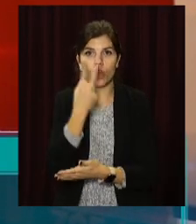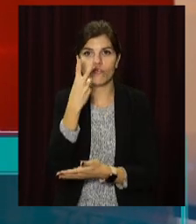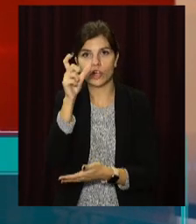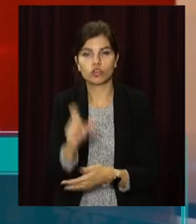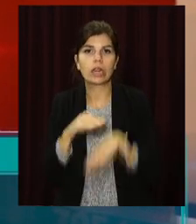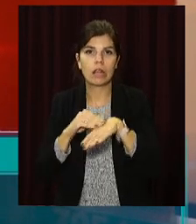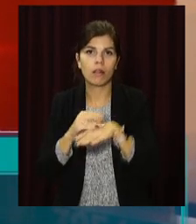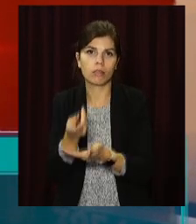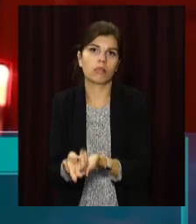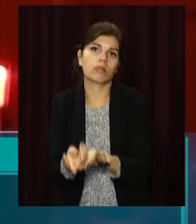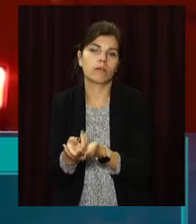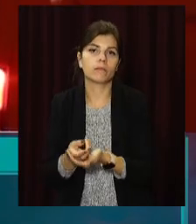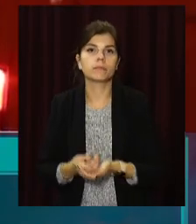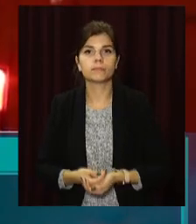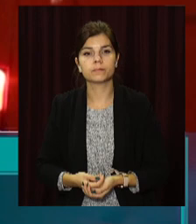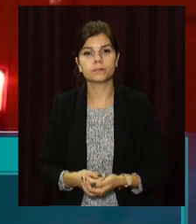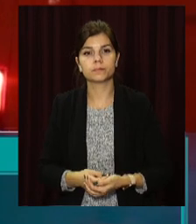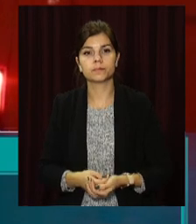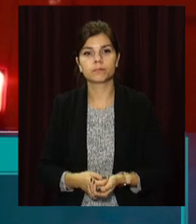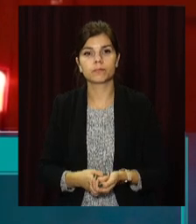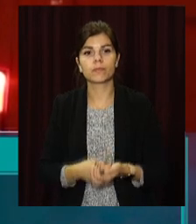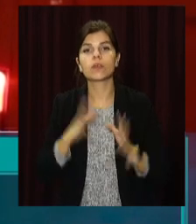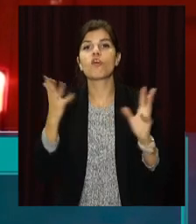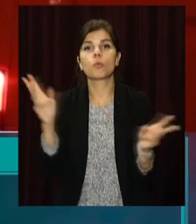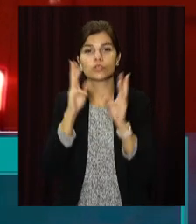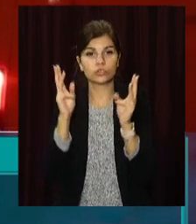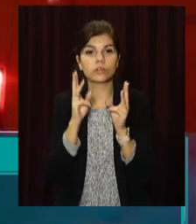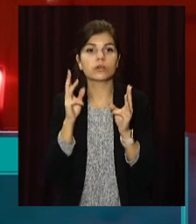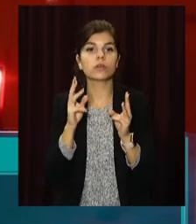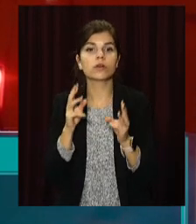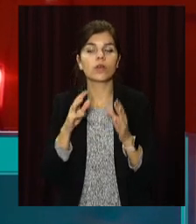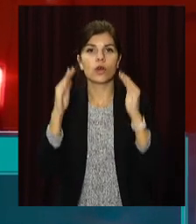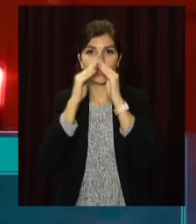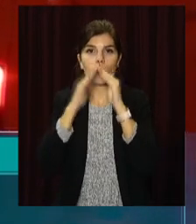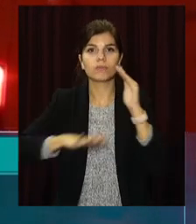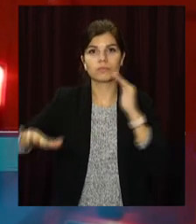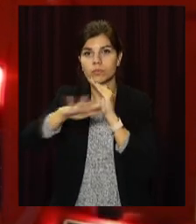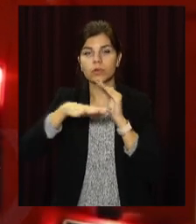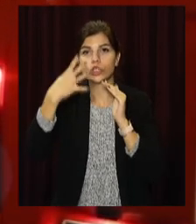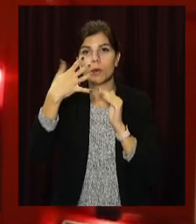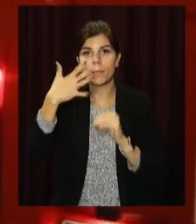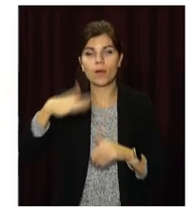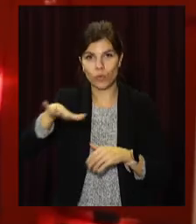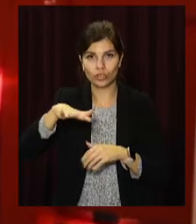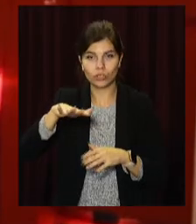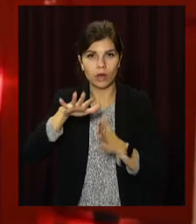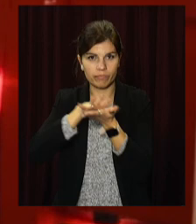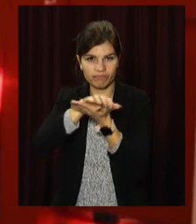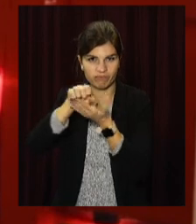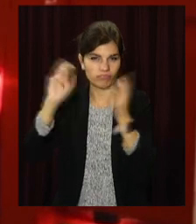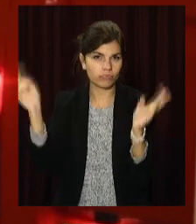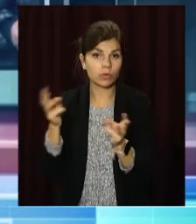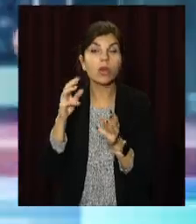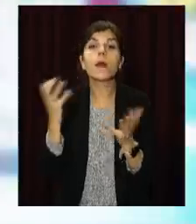площі 45 метрів квадратних. У супроводі рятувальників виведено 6 осіб на свіже повітря. Пожежа ліквідована у 4 годині